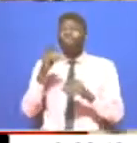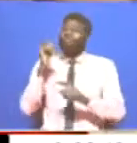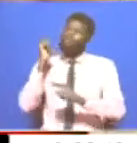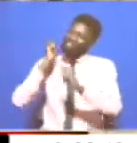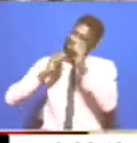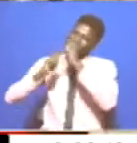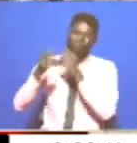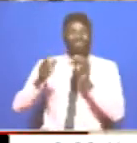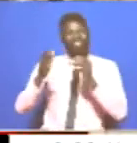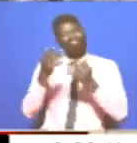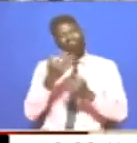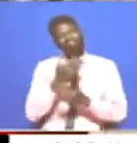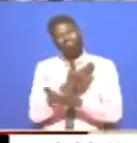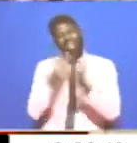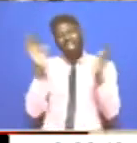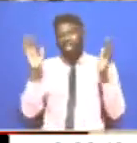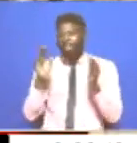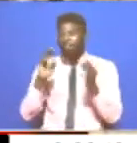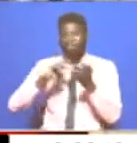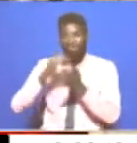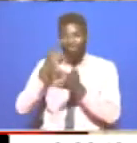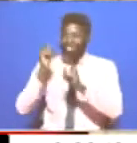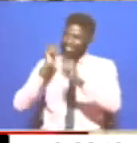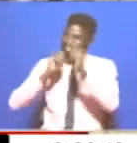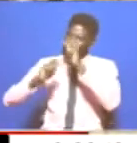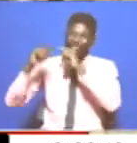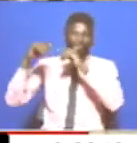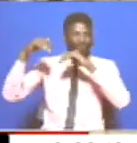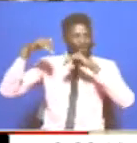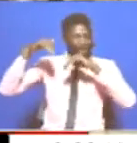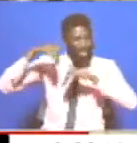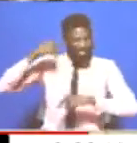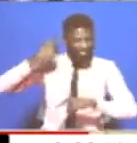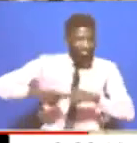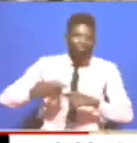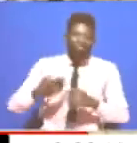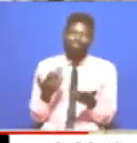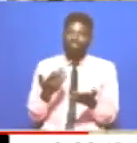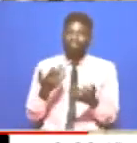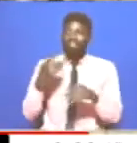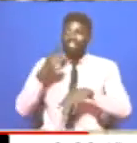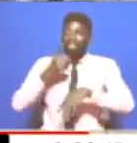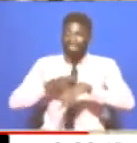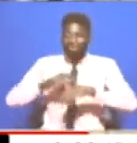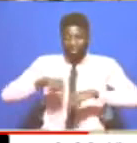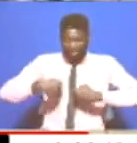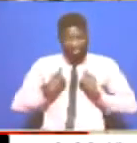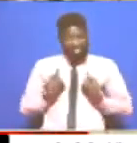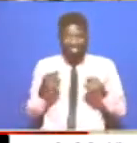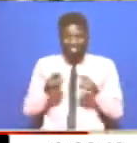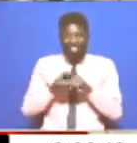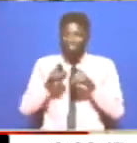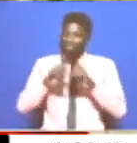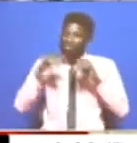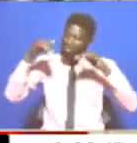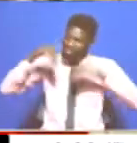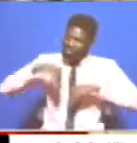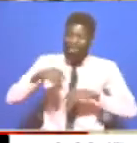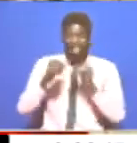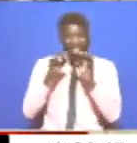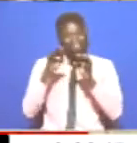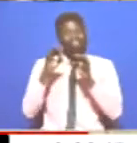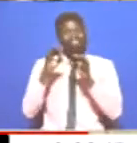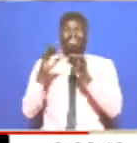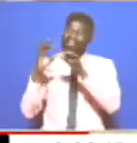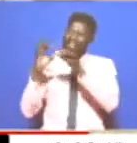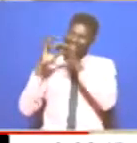hii. Tamaduni kabisa. Nazidi kuumia tena. Najumiza si wenyewe. Lakini kifuata ile mila ya zamani,